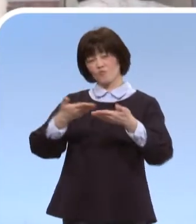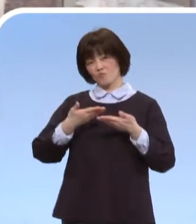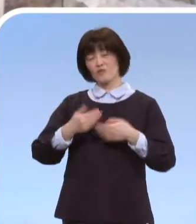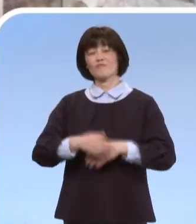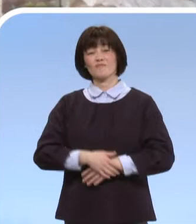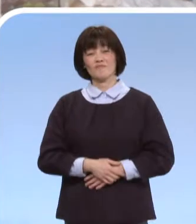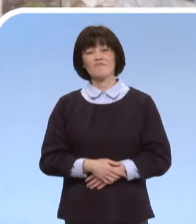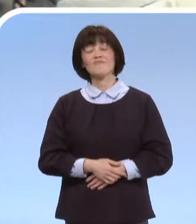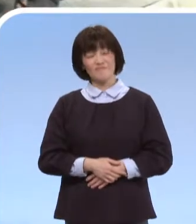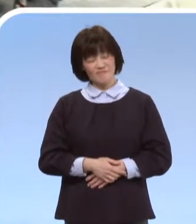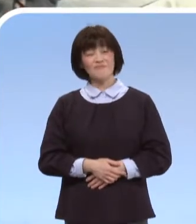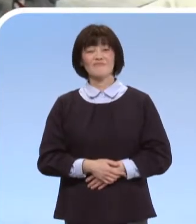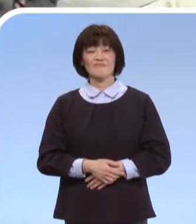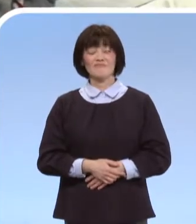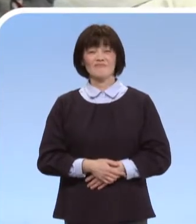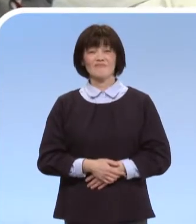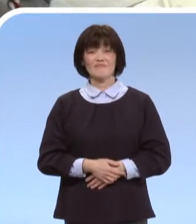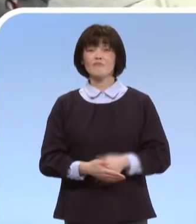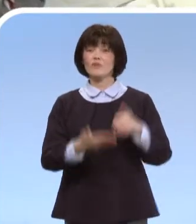ますよ。